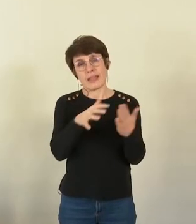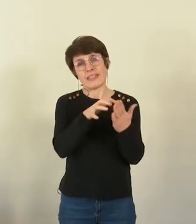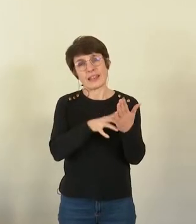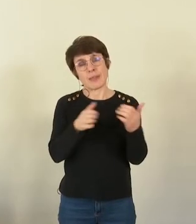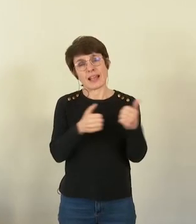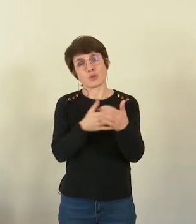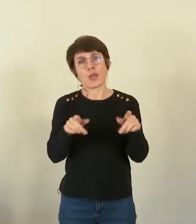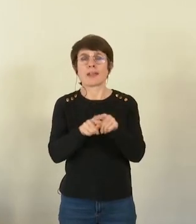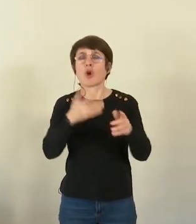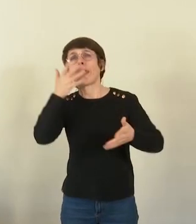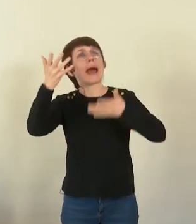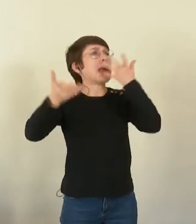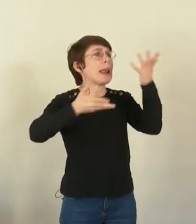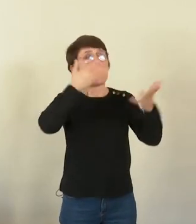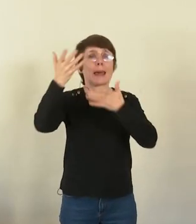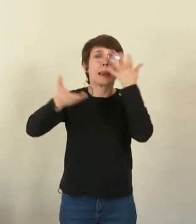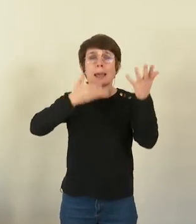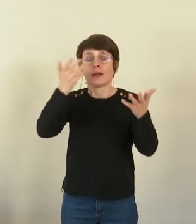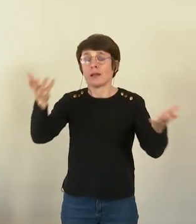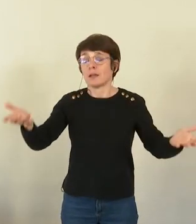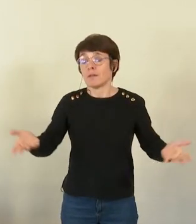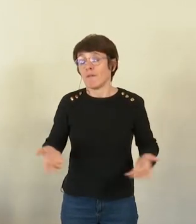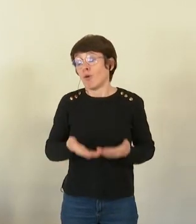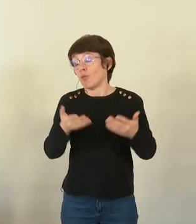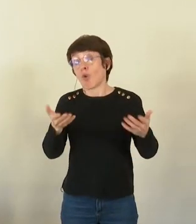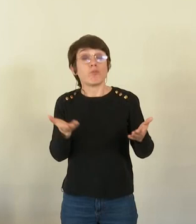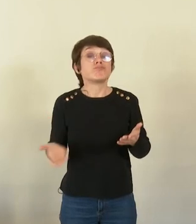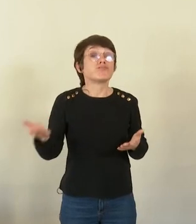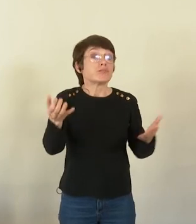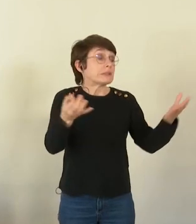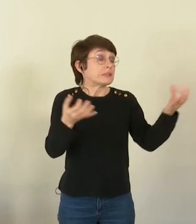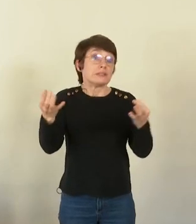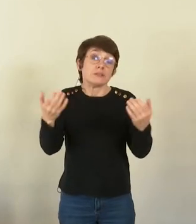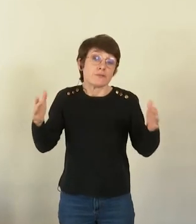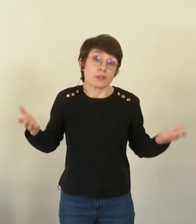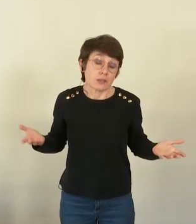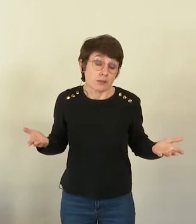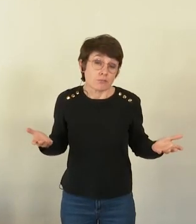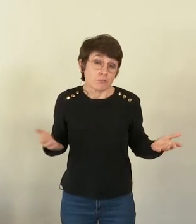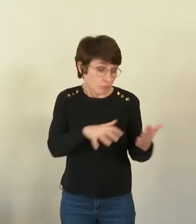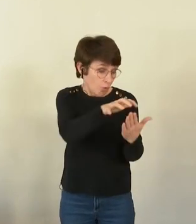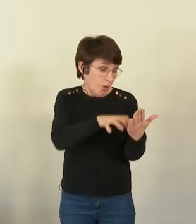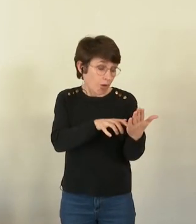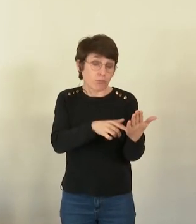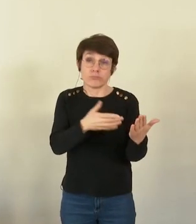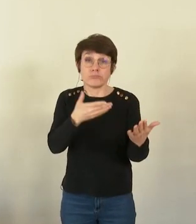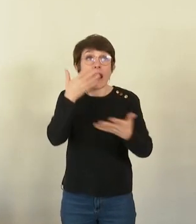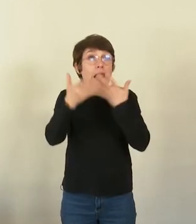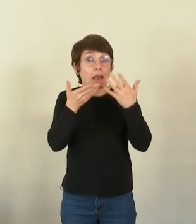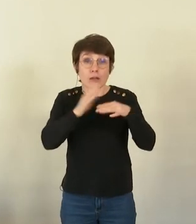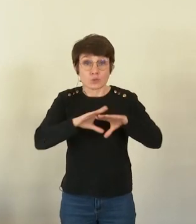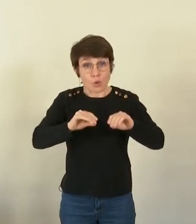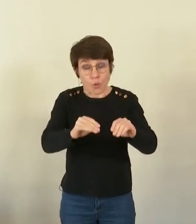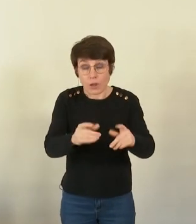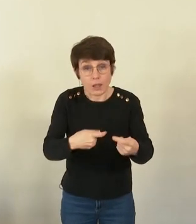type incantatoire qui sont ça vient d'être dit sur sur plusieurs bans au fond inopérante comme on en a